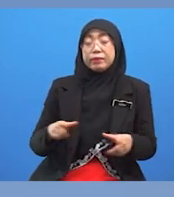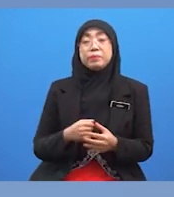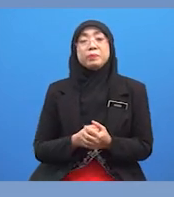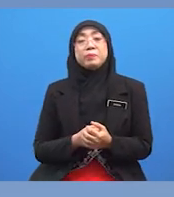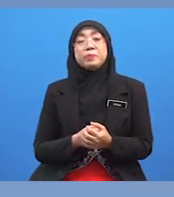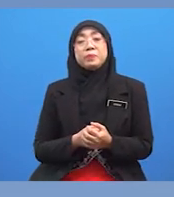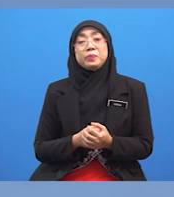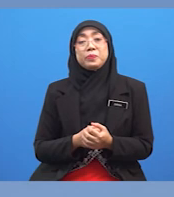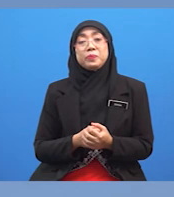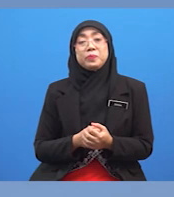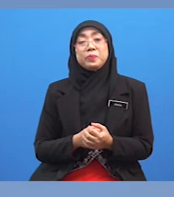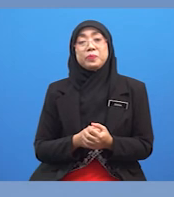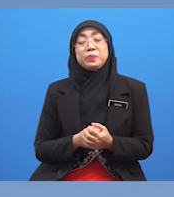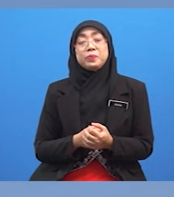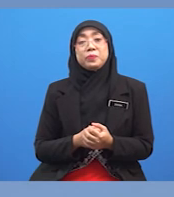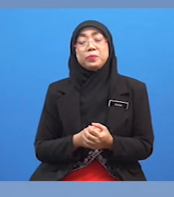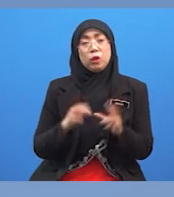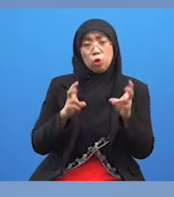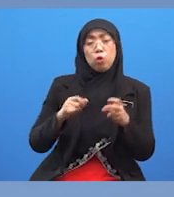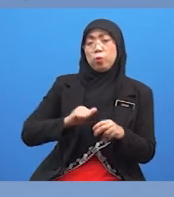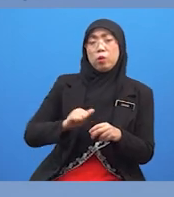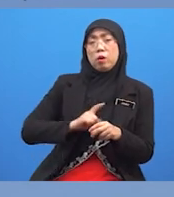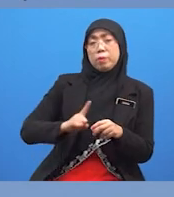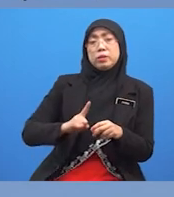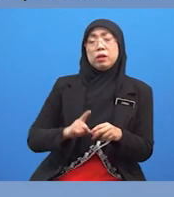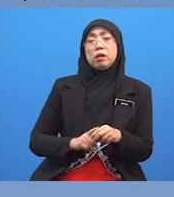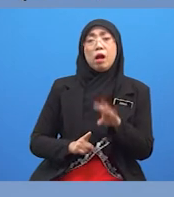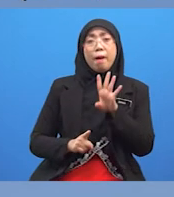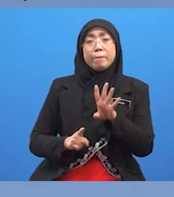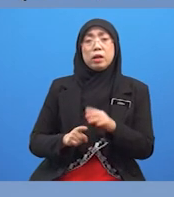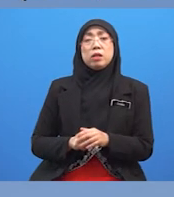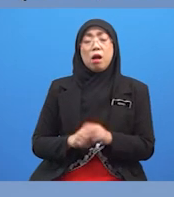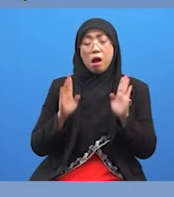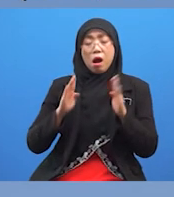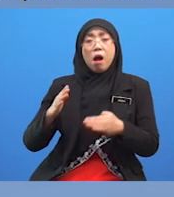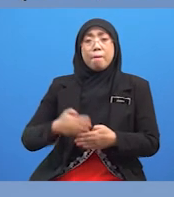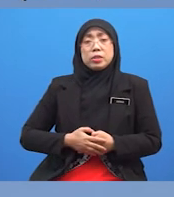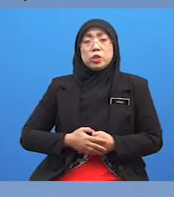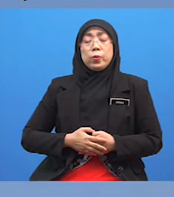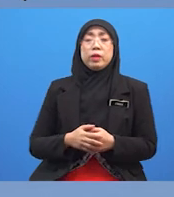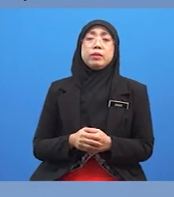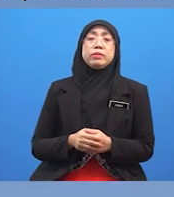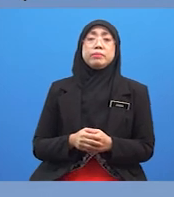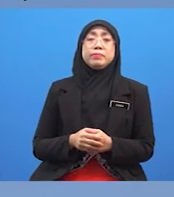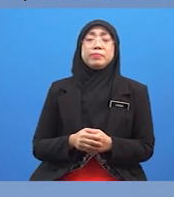Para pelajar sekalian, aspek keagamaan yang keempat ialah bersolat serta